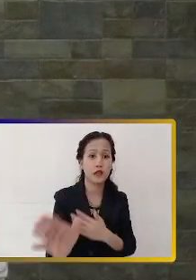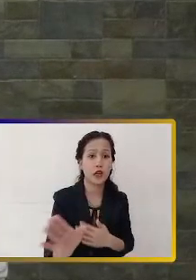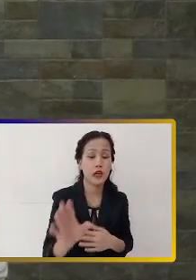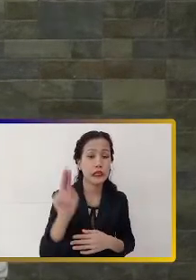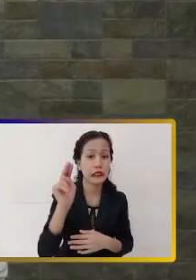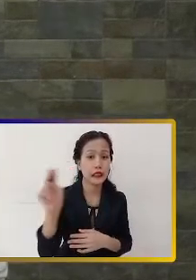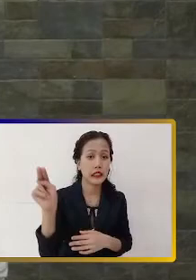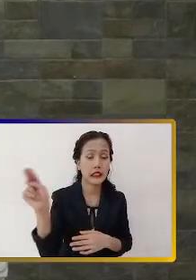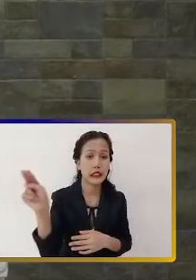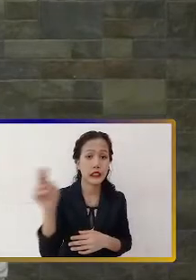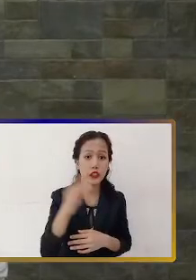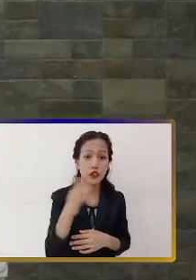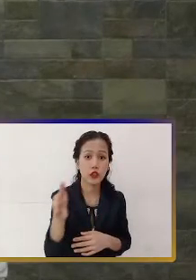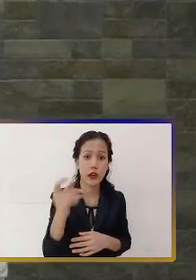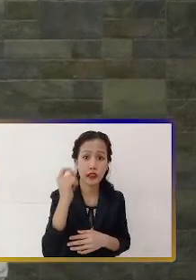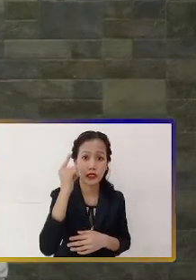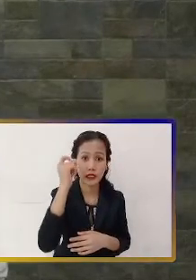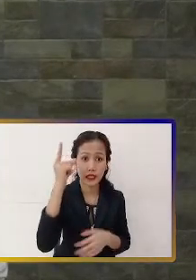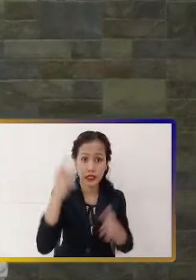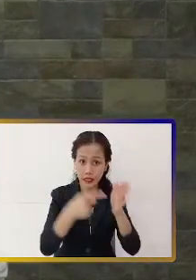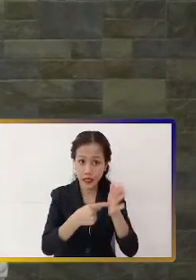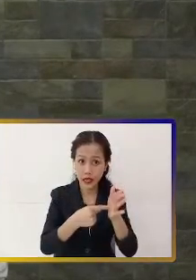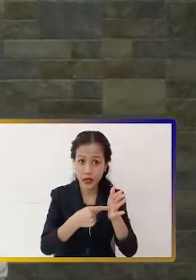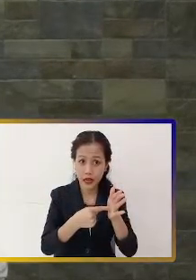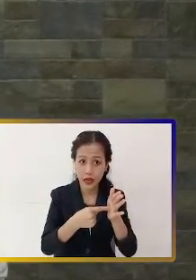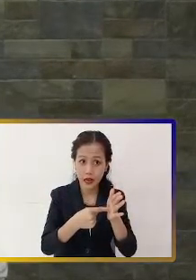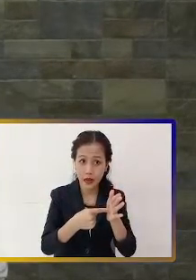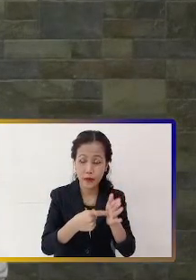po ito high places na mga